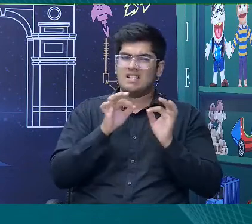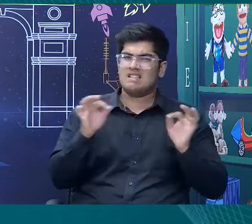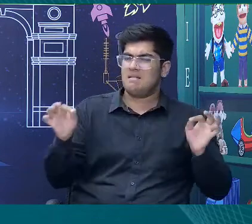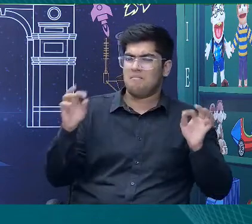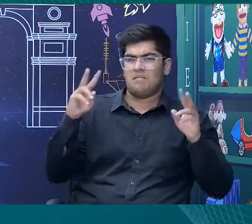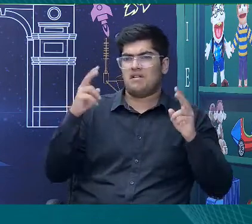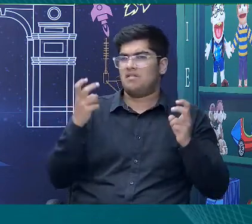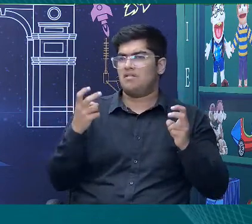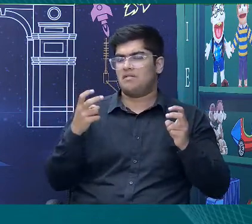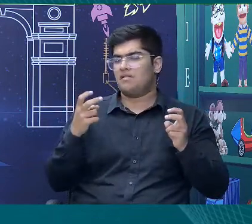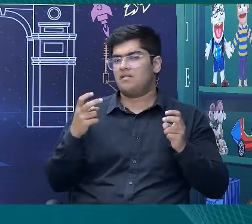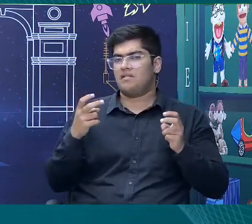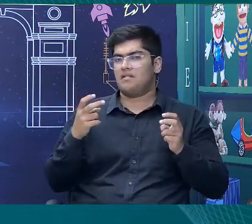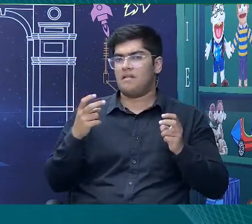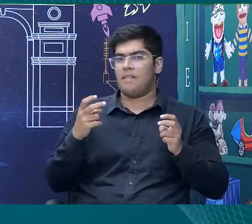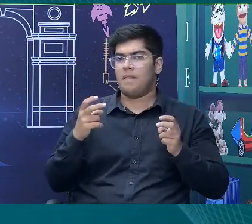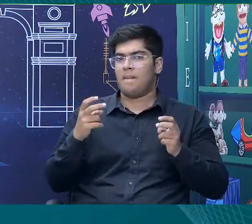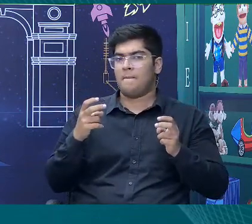है,